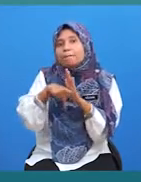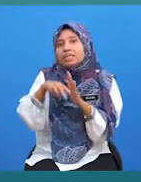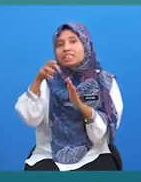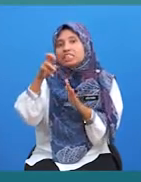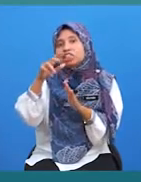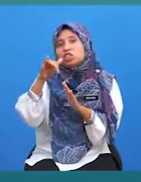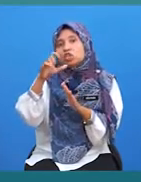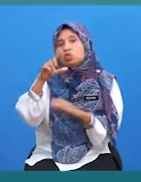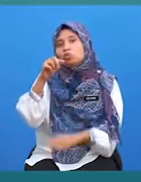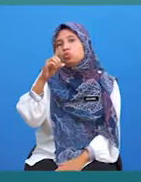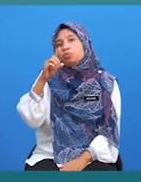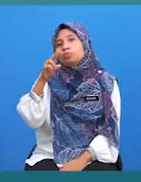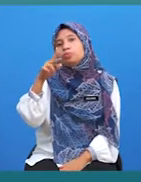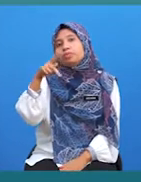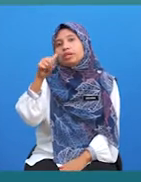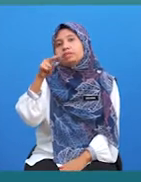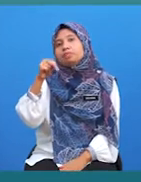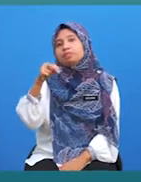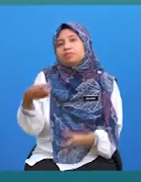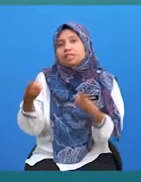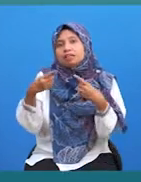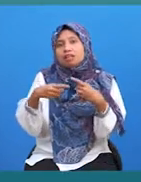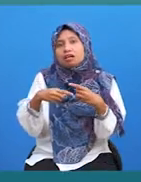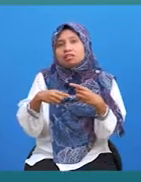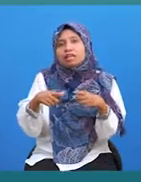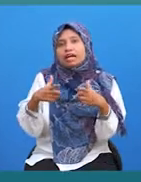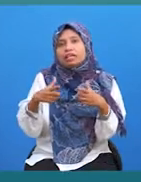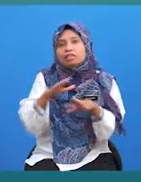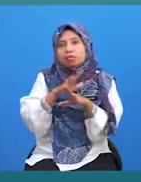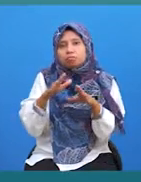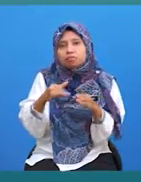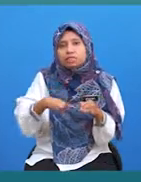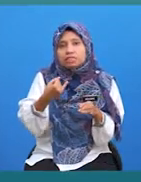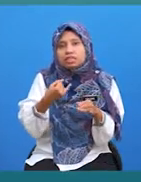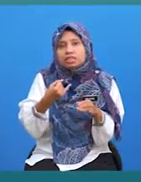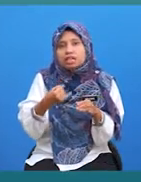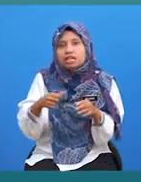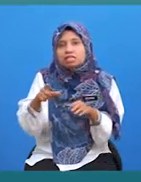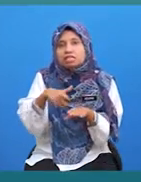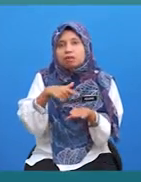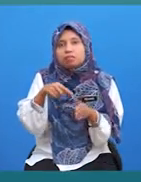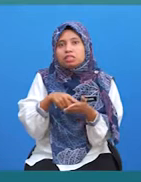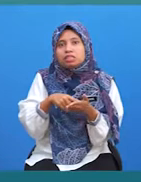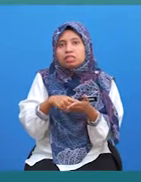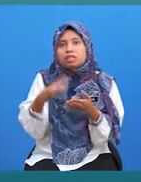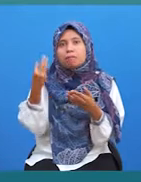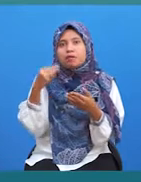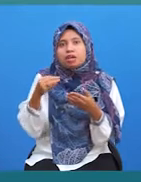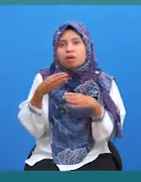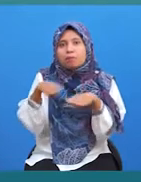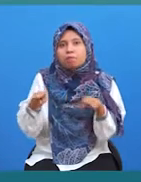penyeludupan pendatang asing tanpa izin. Selama ini, mereka bebas melakukan aktiviti